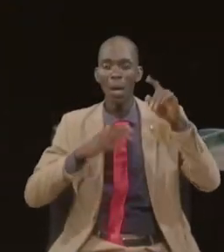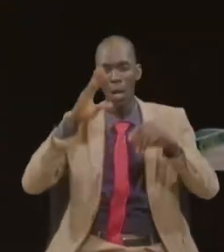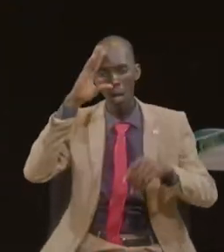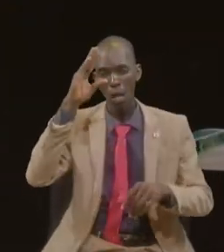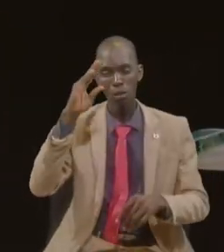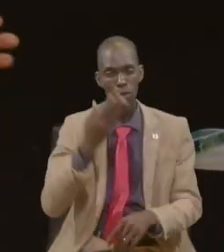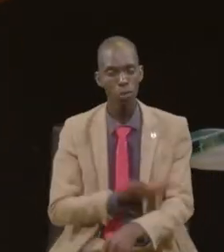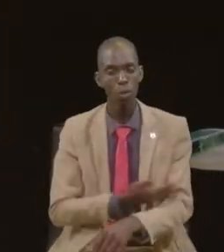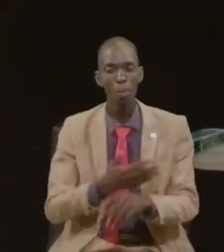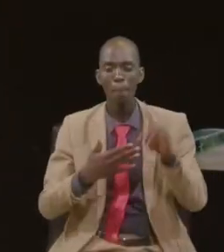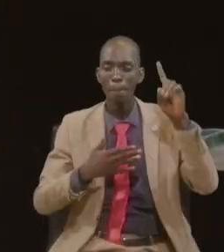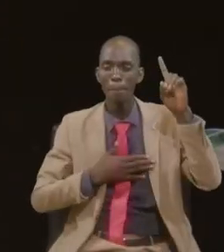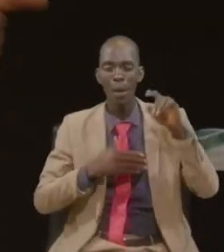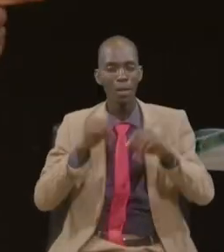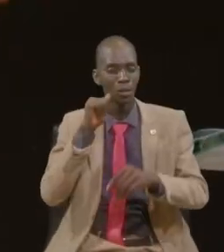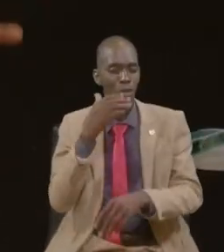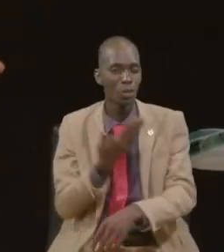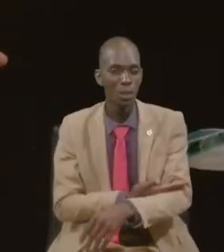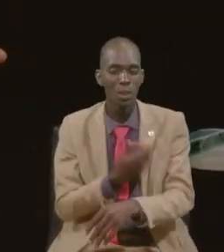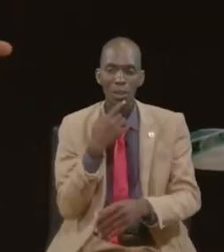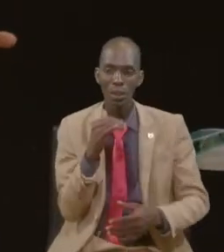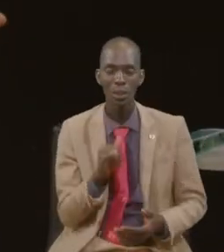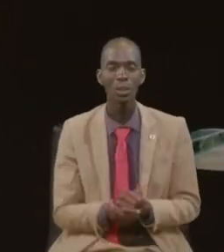fille, crains l'Éternel et le roi.